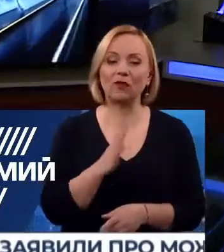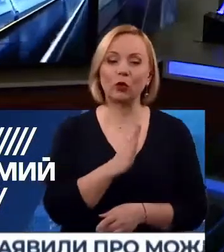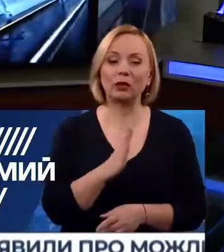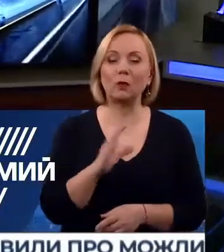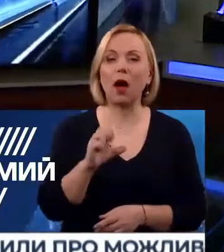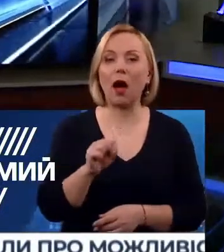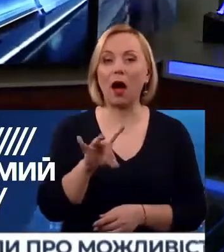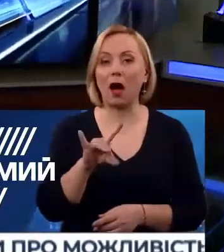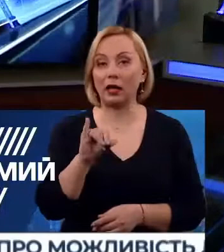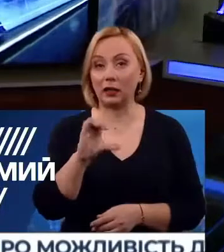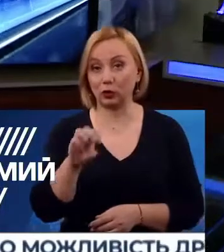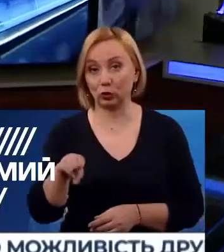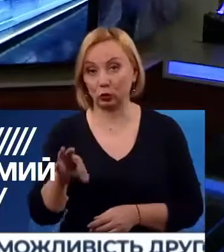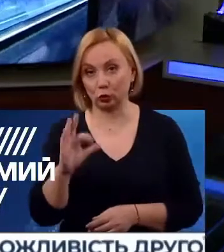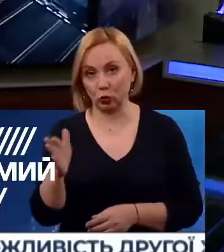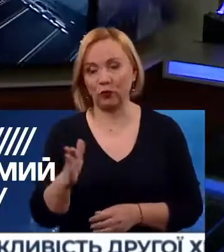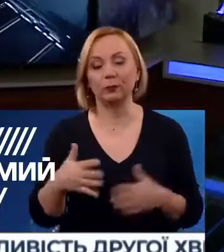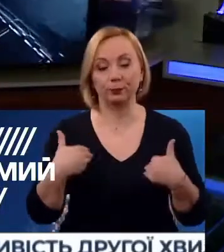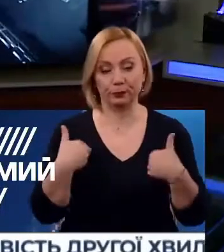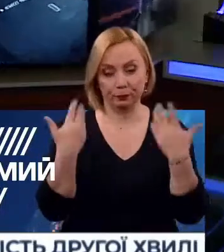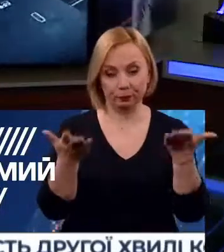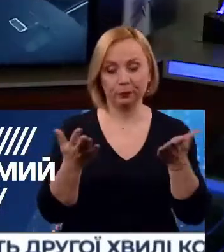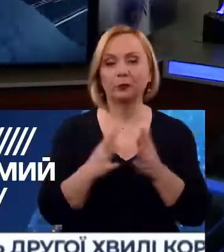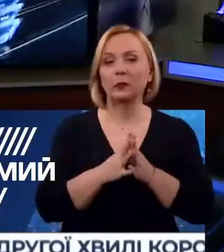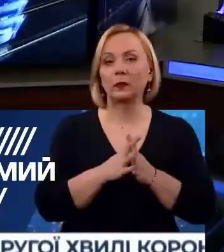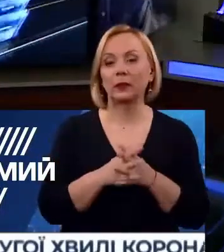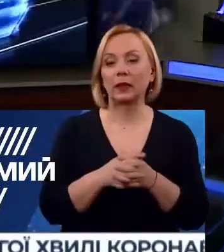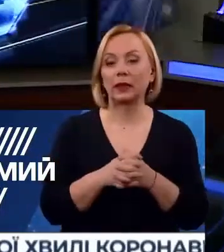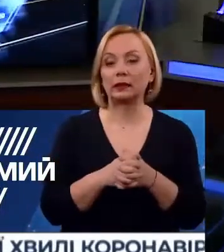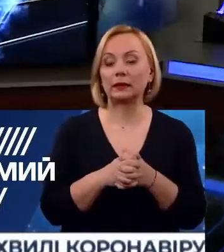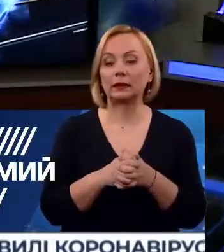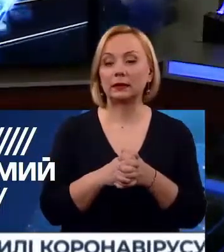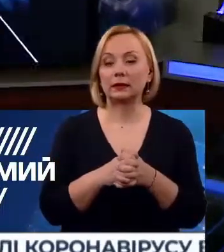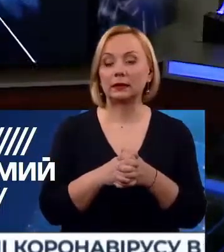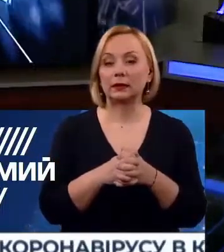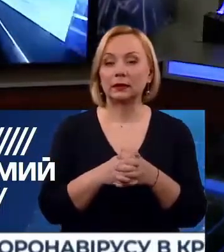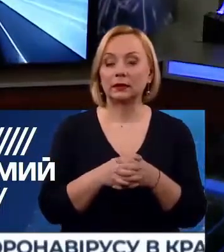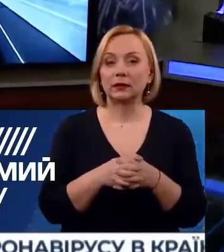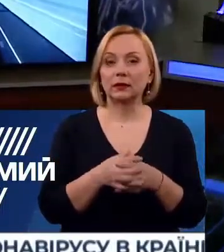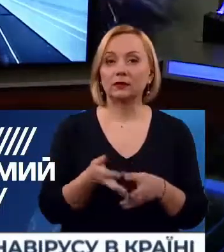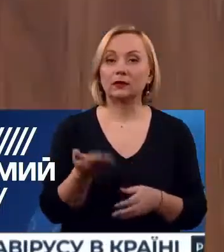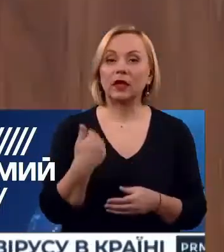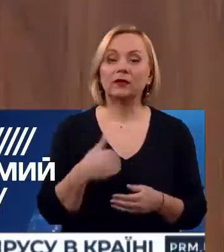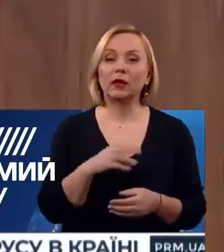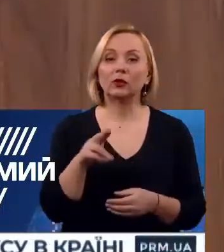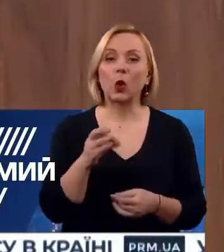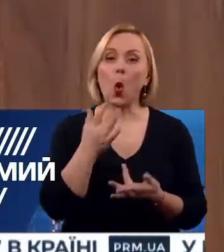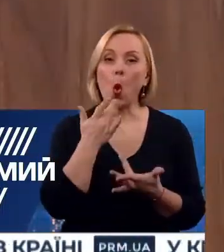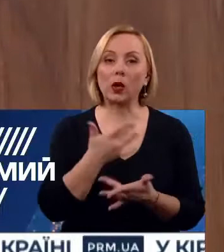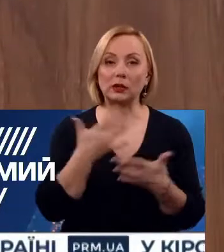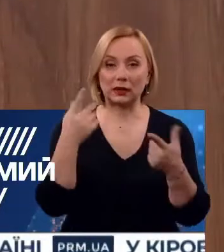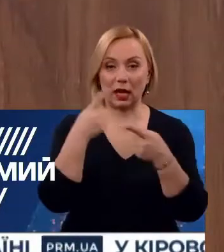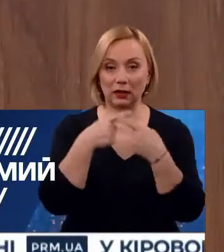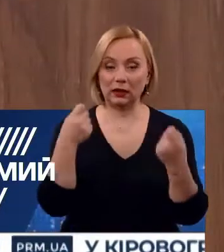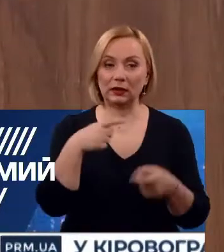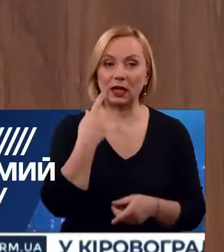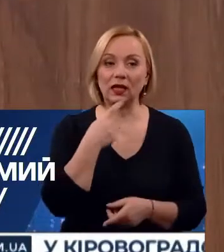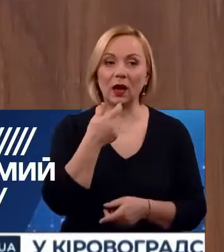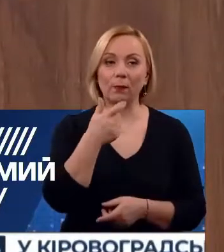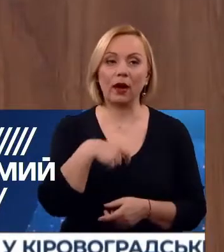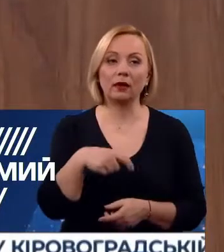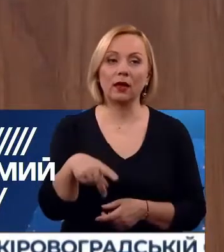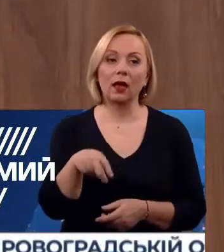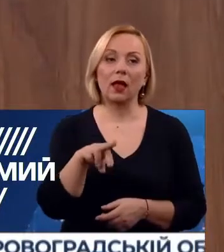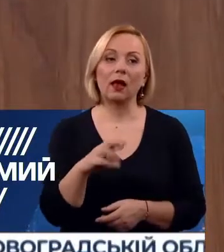Вадим, чуєте нас? Вітаю. Вітаю. Так, чую. Ну і давайте до такої останньої заяви пана Ляшка з приводу того, що